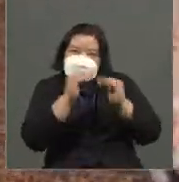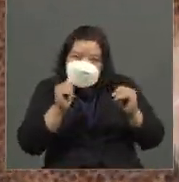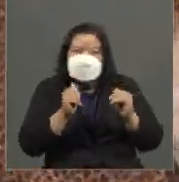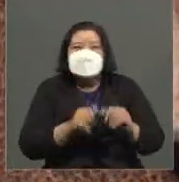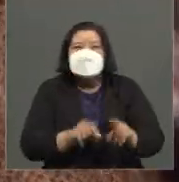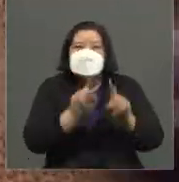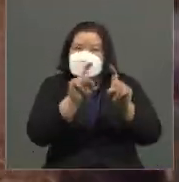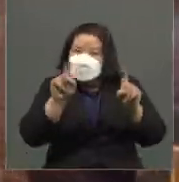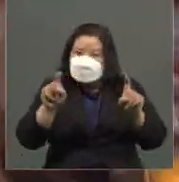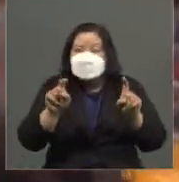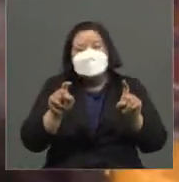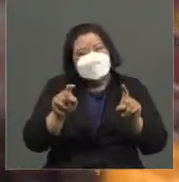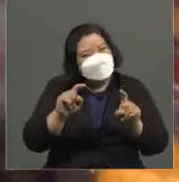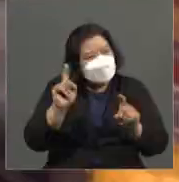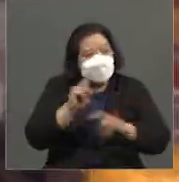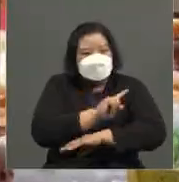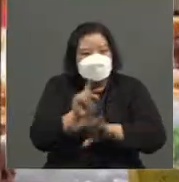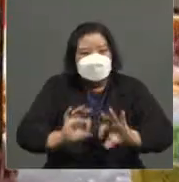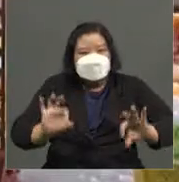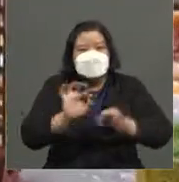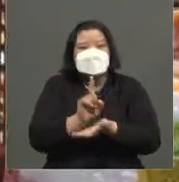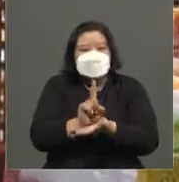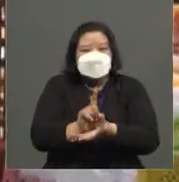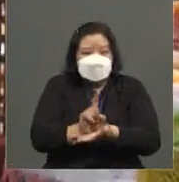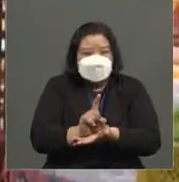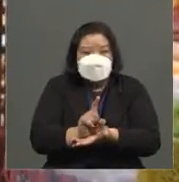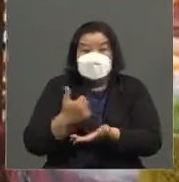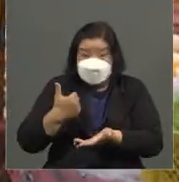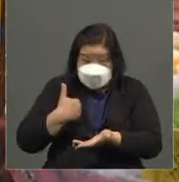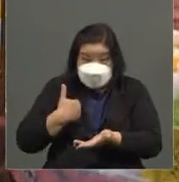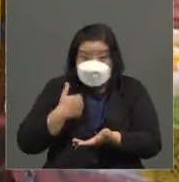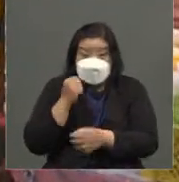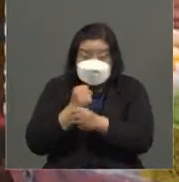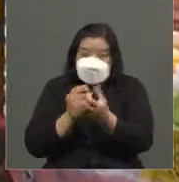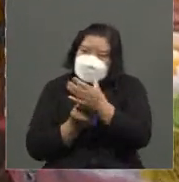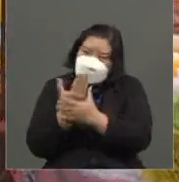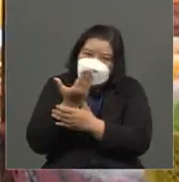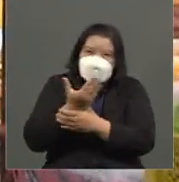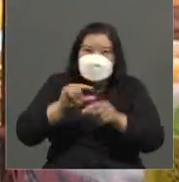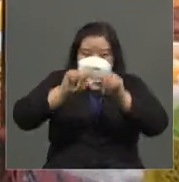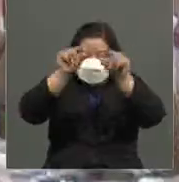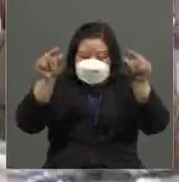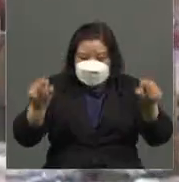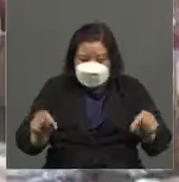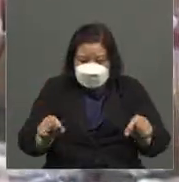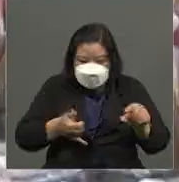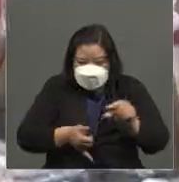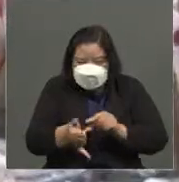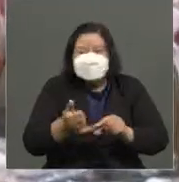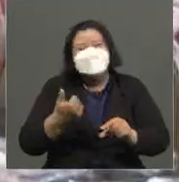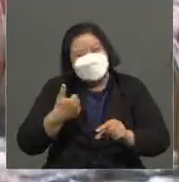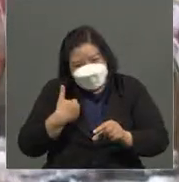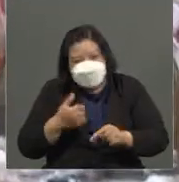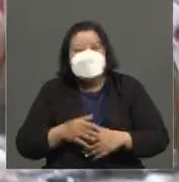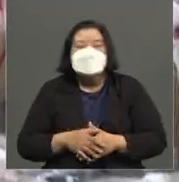ประเพณียี่เป็งนะครับมีการตกแต่งซุ้มประตูป่าด้วยก็ทำให้บรรยากาศในตลาดเนี่ยคึกคักไม่แพ้กันนะครับแล้วก็